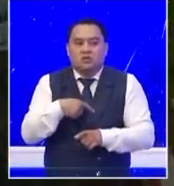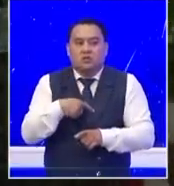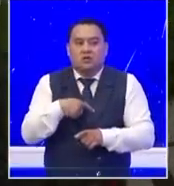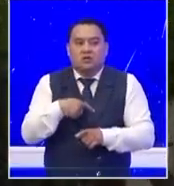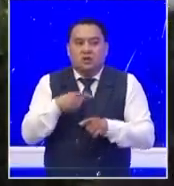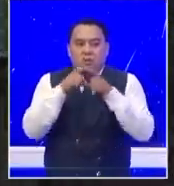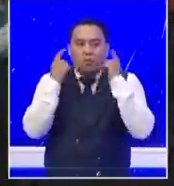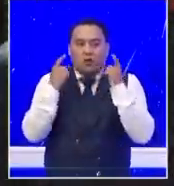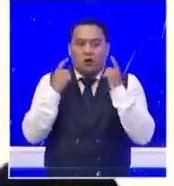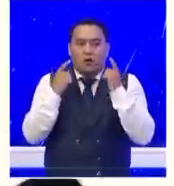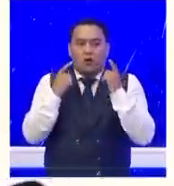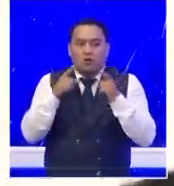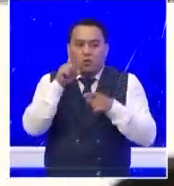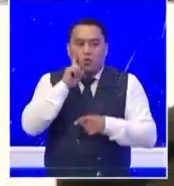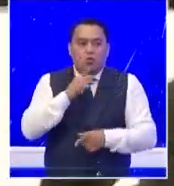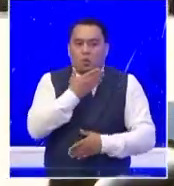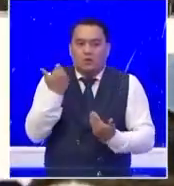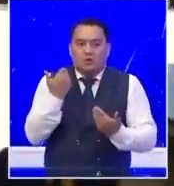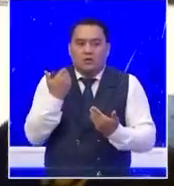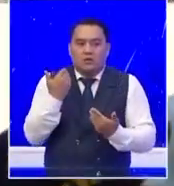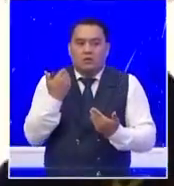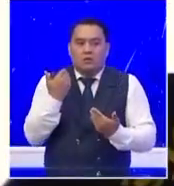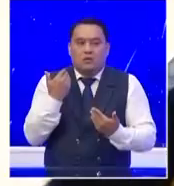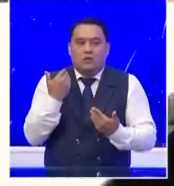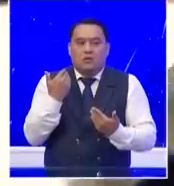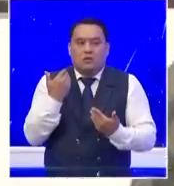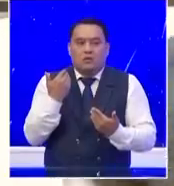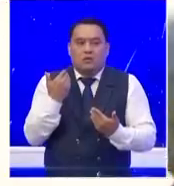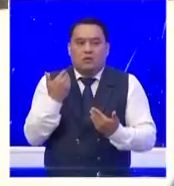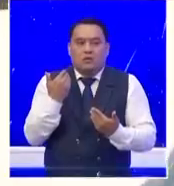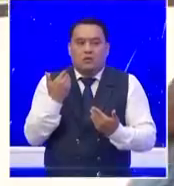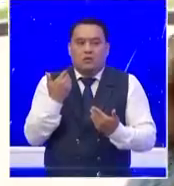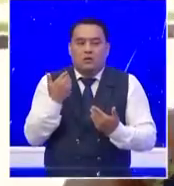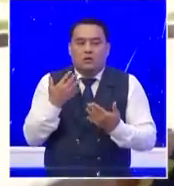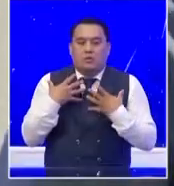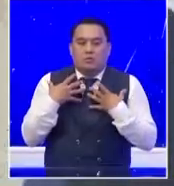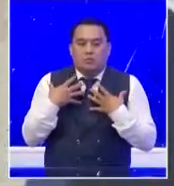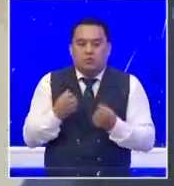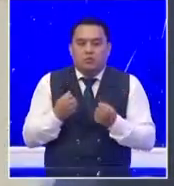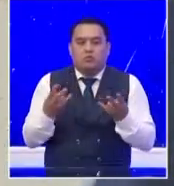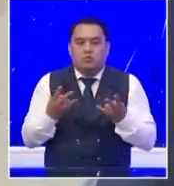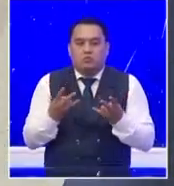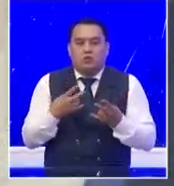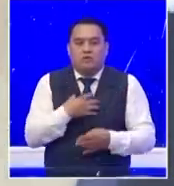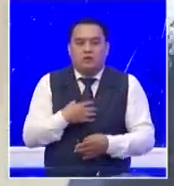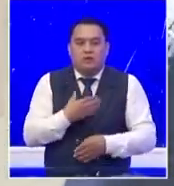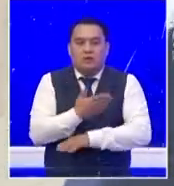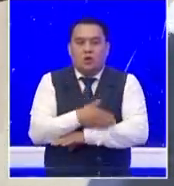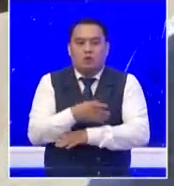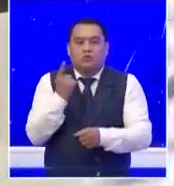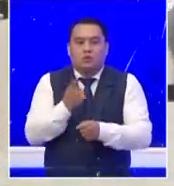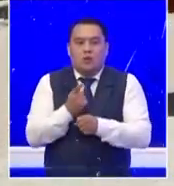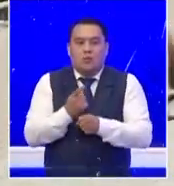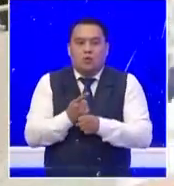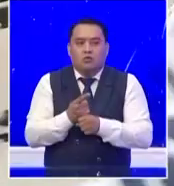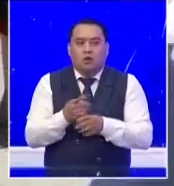маска. Просто мне неудобно. Ношу, потому что береженого Бог бережет. На улице нельзя одевать. Это